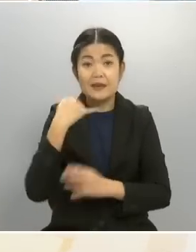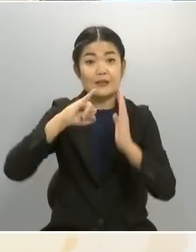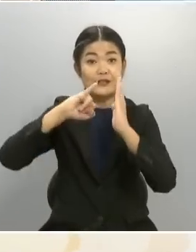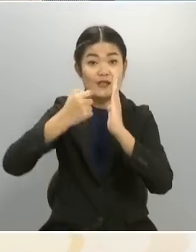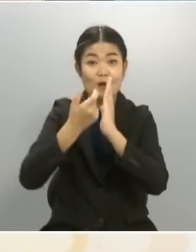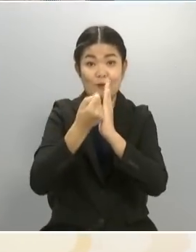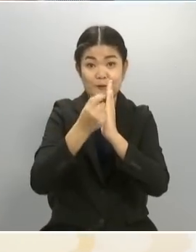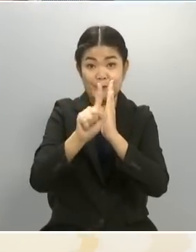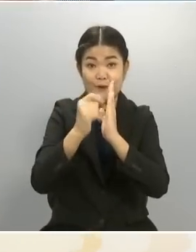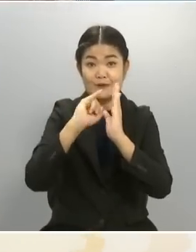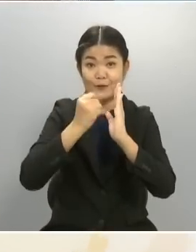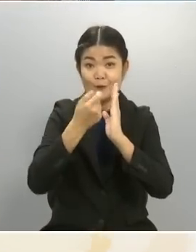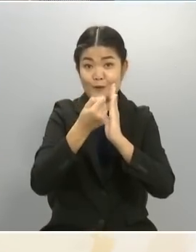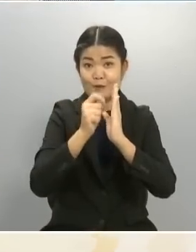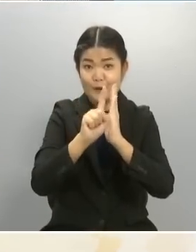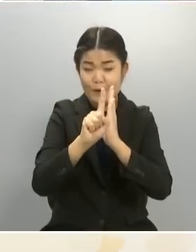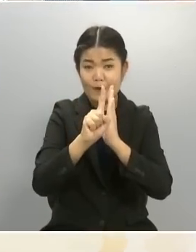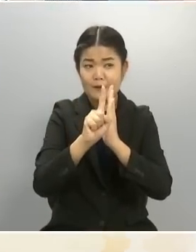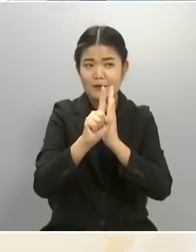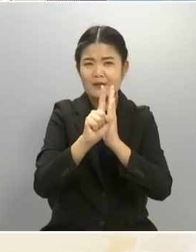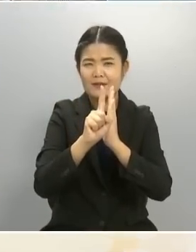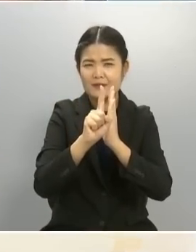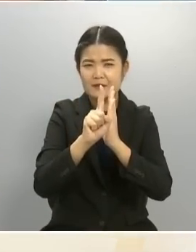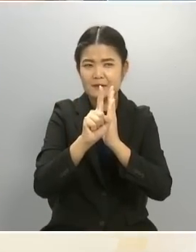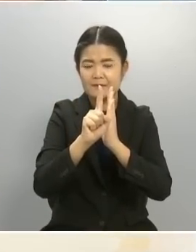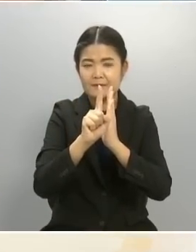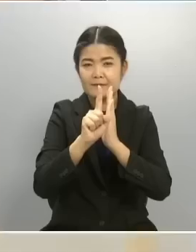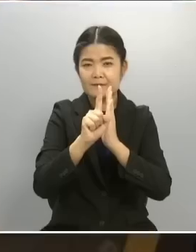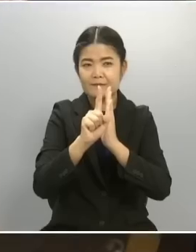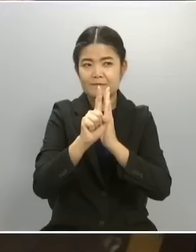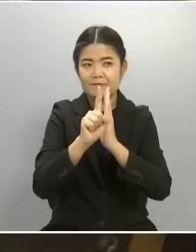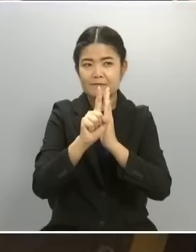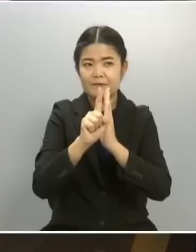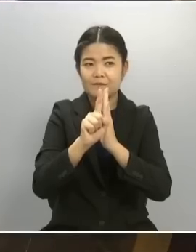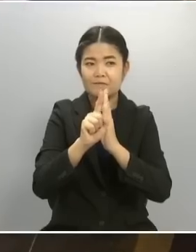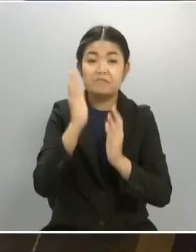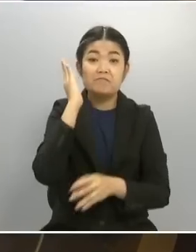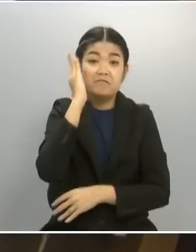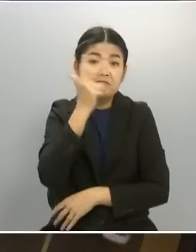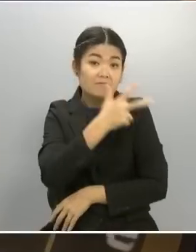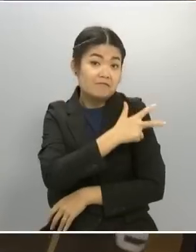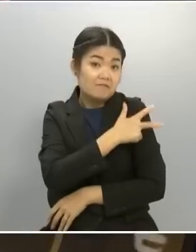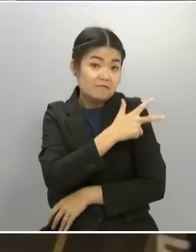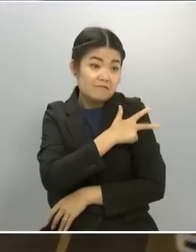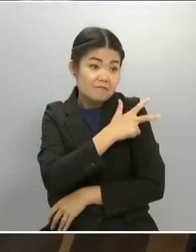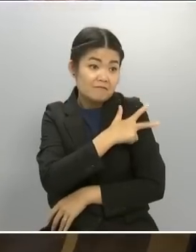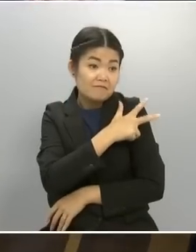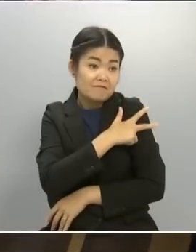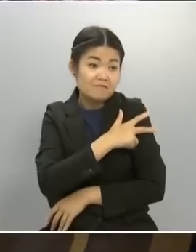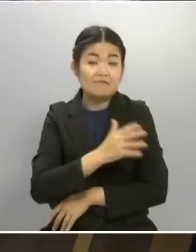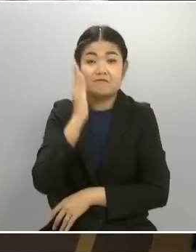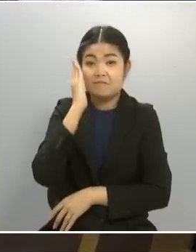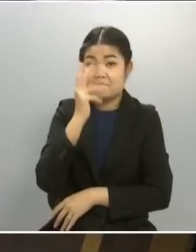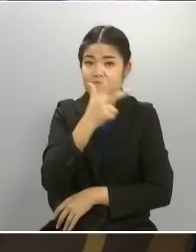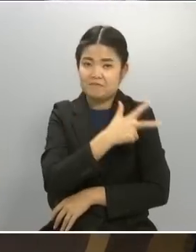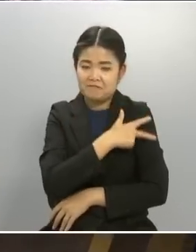อันนี้ท่านผู้ชมฮะเป็นด็อกเตอร์หนุ่มคนหนึ่งก็คือเรื่องการศึกษาก็แปลว่าการ